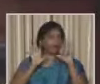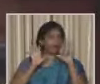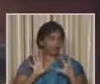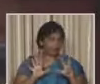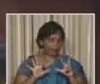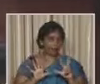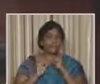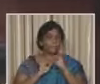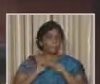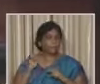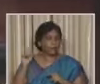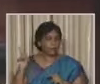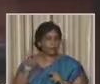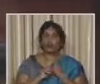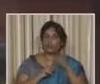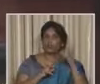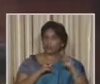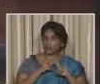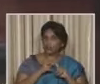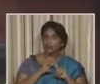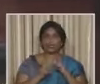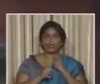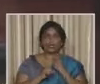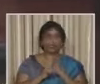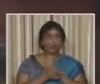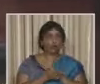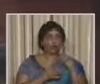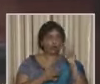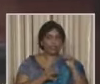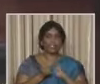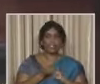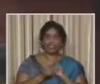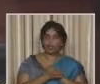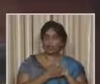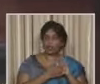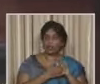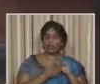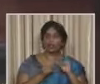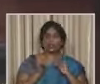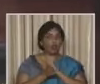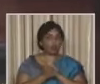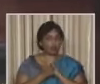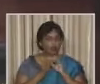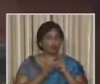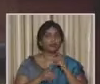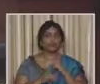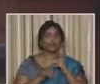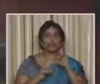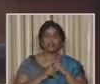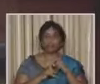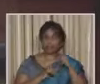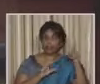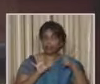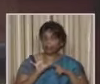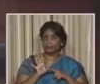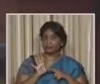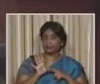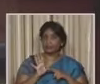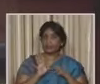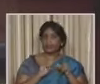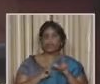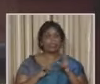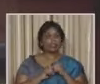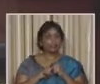இருந்தன. கட்வாபிட்டிய, கொச்சிக்கடை, கிங்ஸ்பெரி, செங்ரிலா, சினமன் கிராண்ட், தெஹிவலை டிராபிகலின்